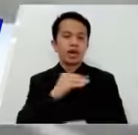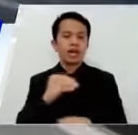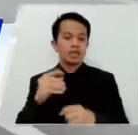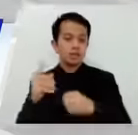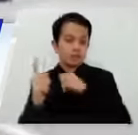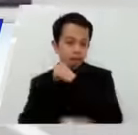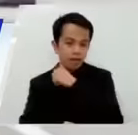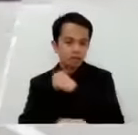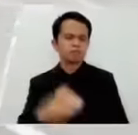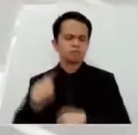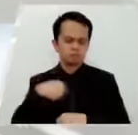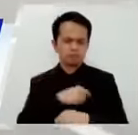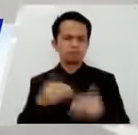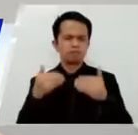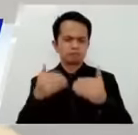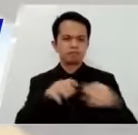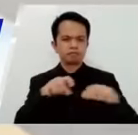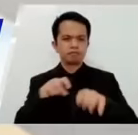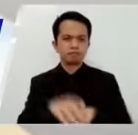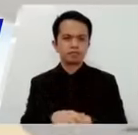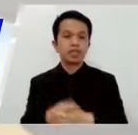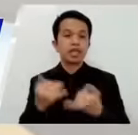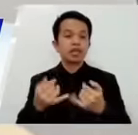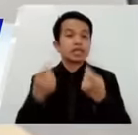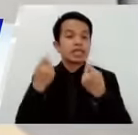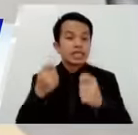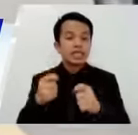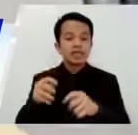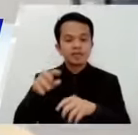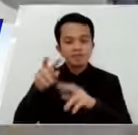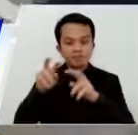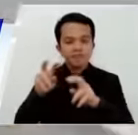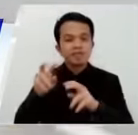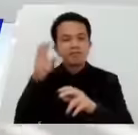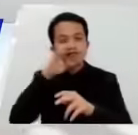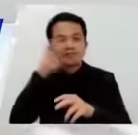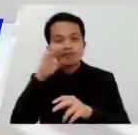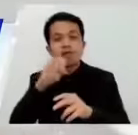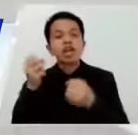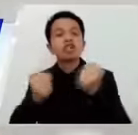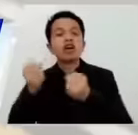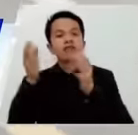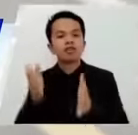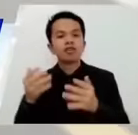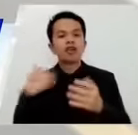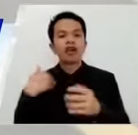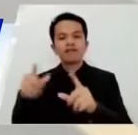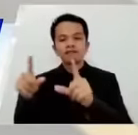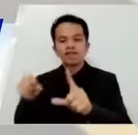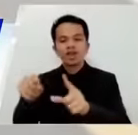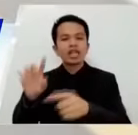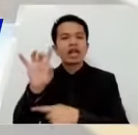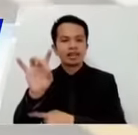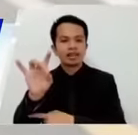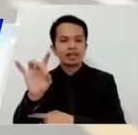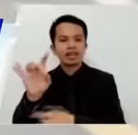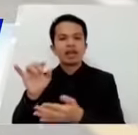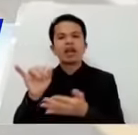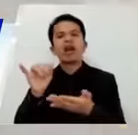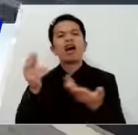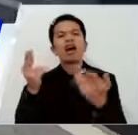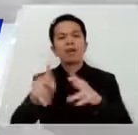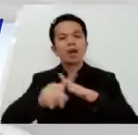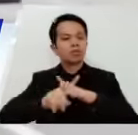yun. Isa pang sinisikap matuntun ang driver ng SUV na may plakang 8 na tinakbuhan din ang mga